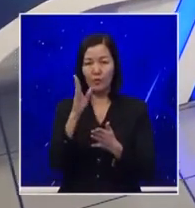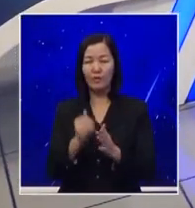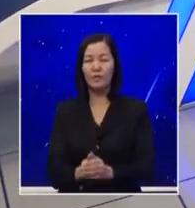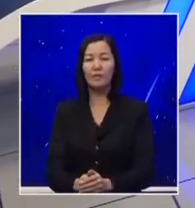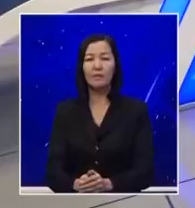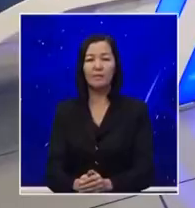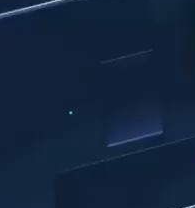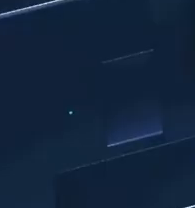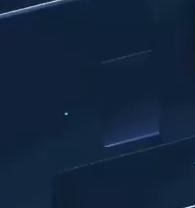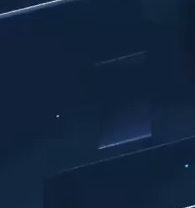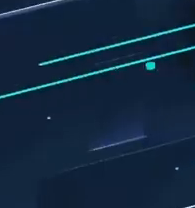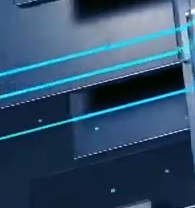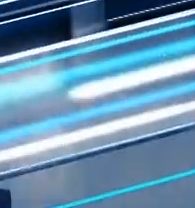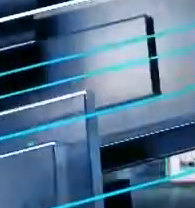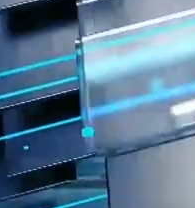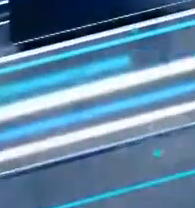көретіндеріміз.